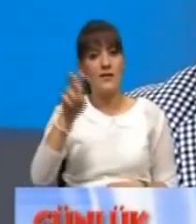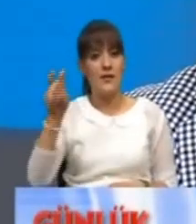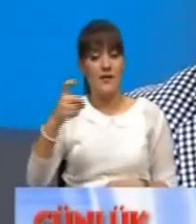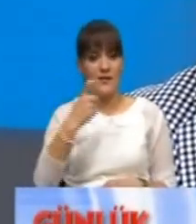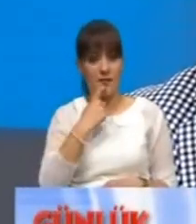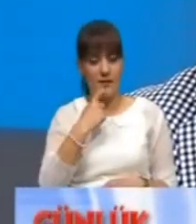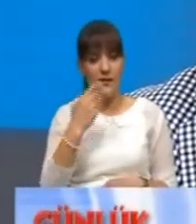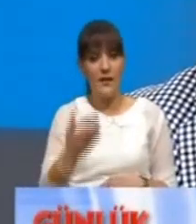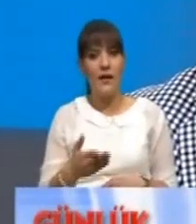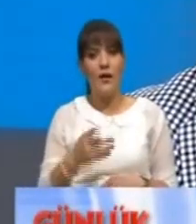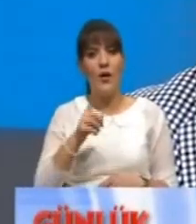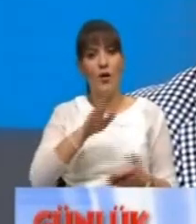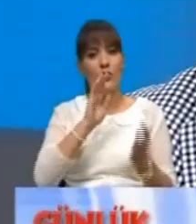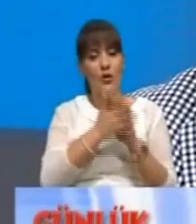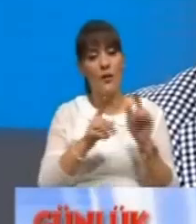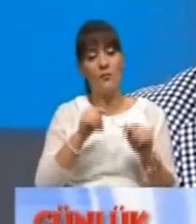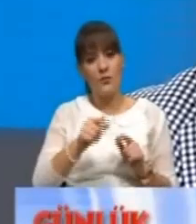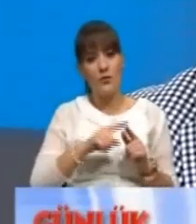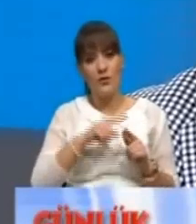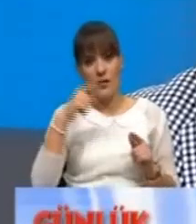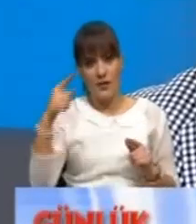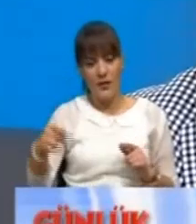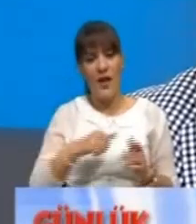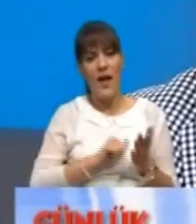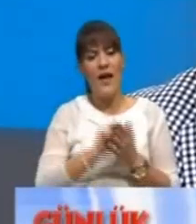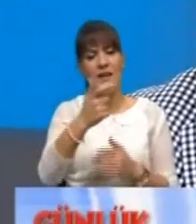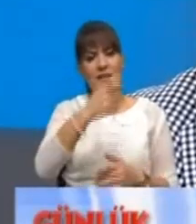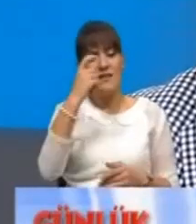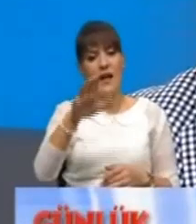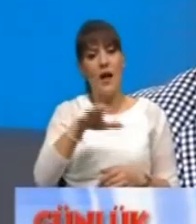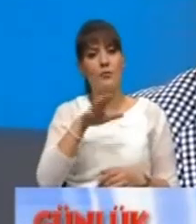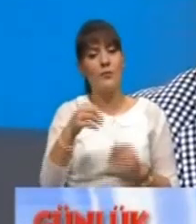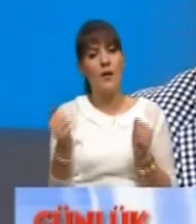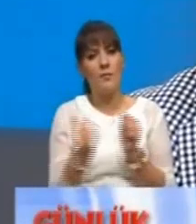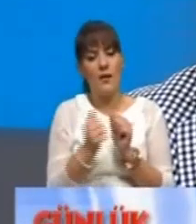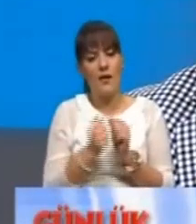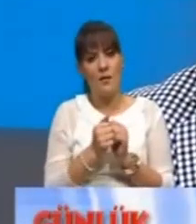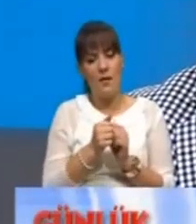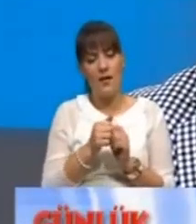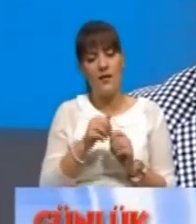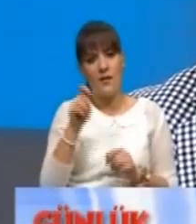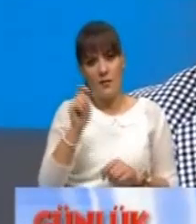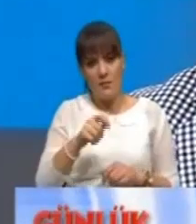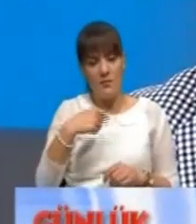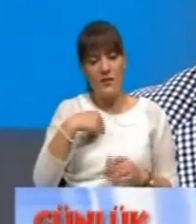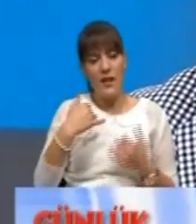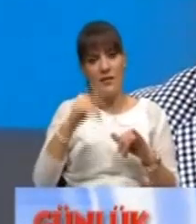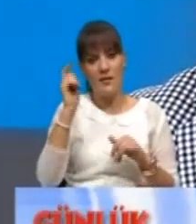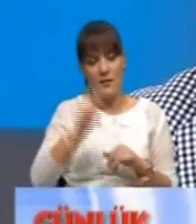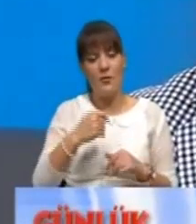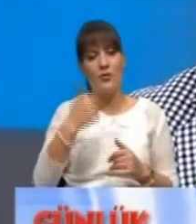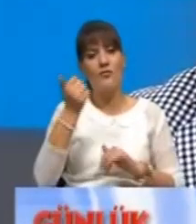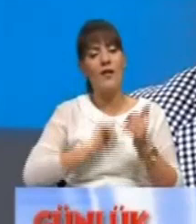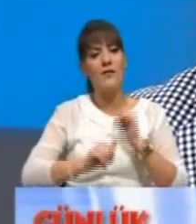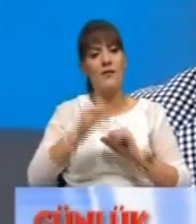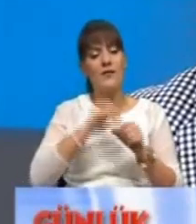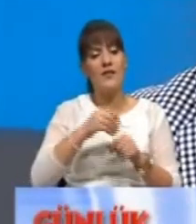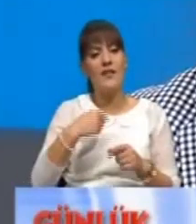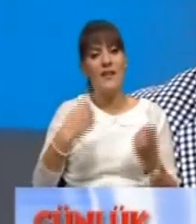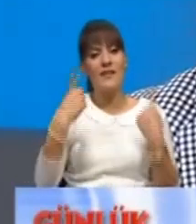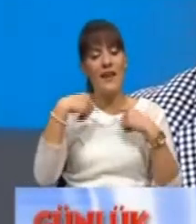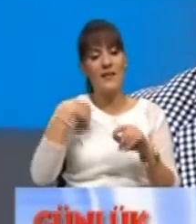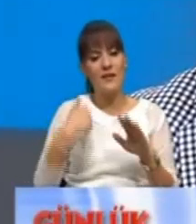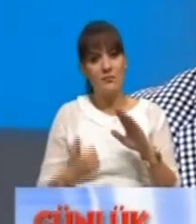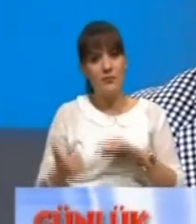yılında. O dönemden bugüne kadar her yazımız kaplumbağalarla geçiyordu. Ama üniversitede yetkili